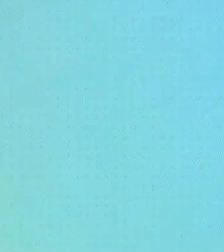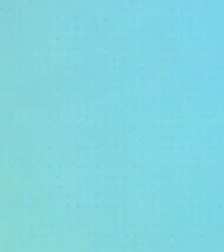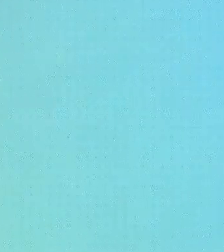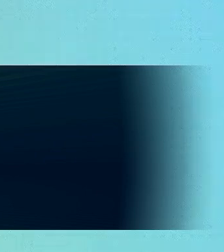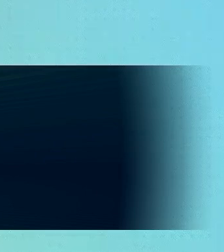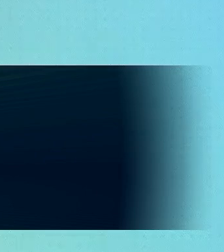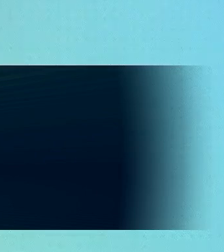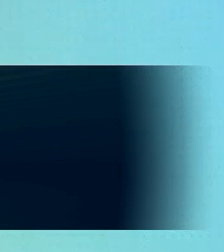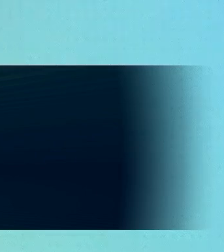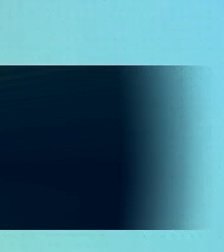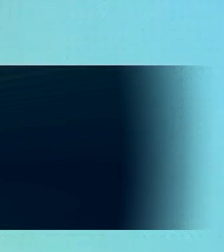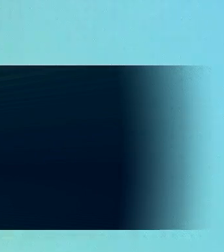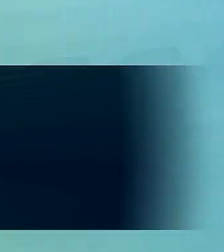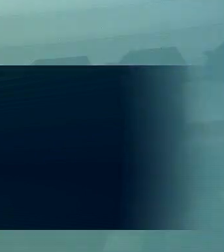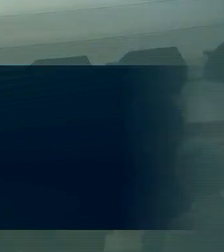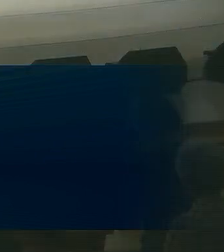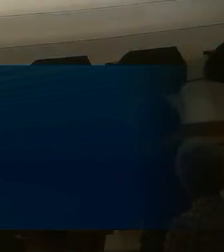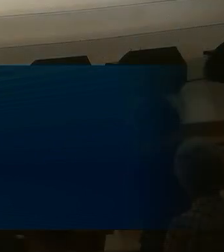주여